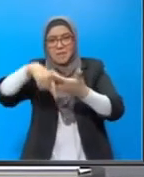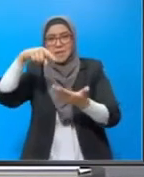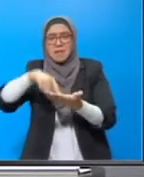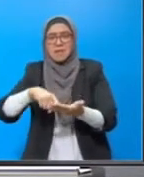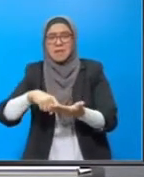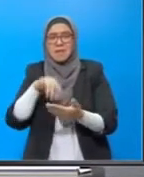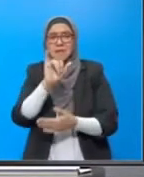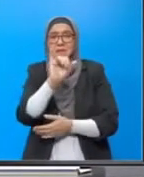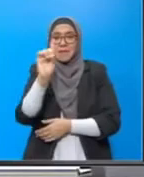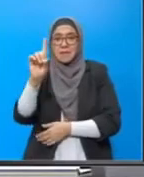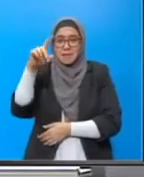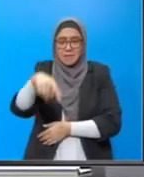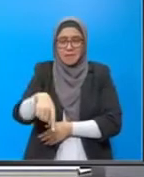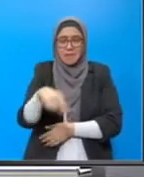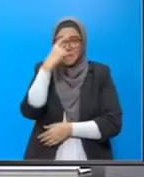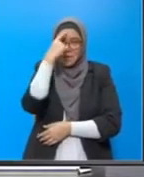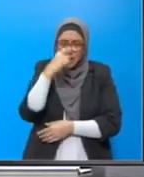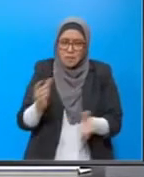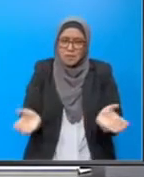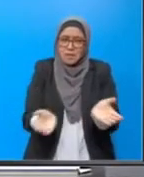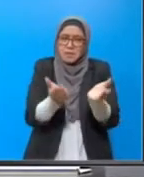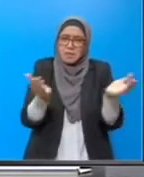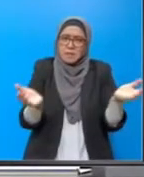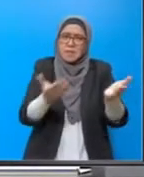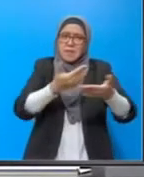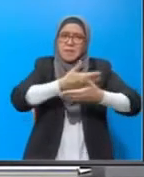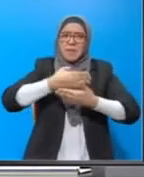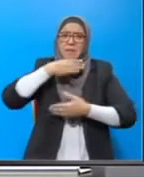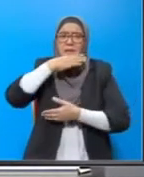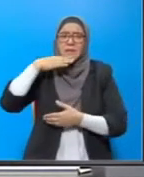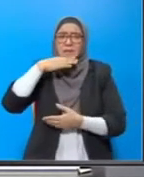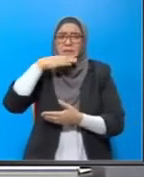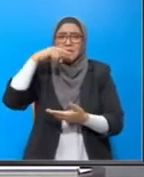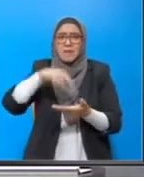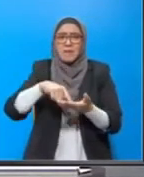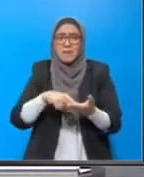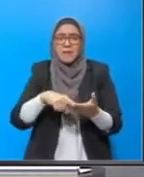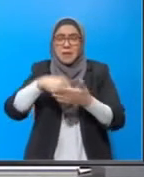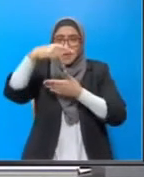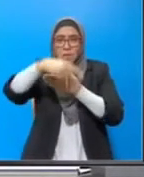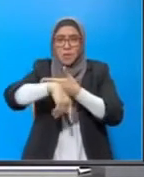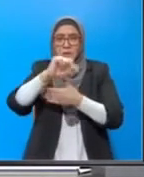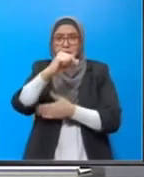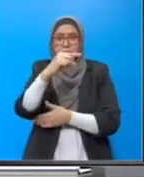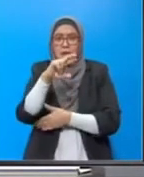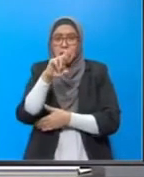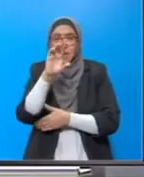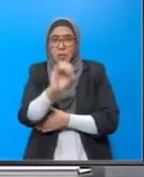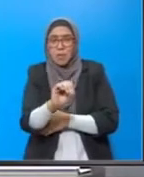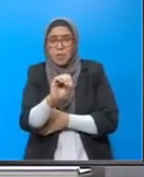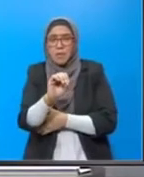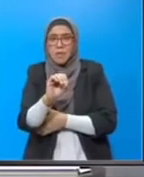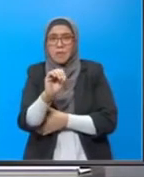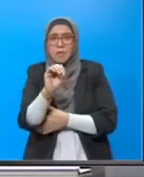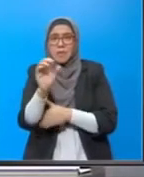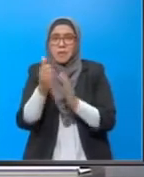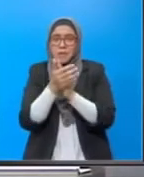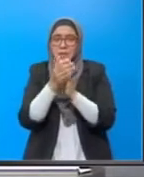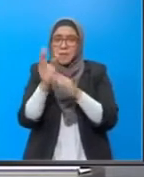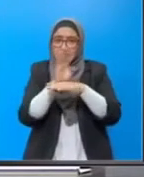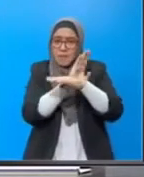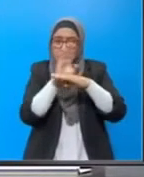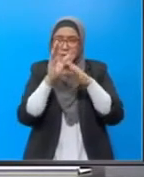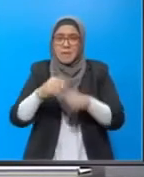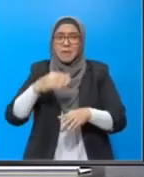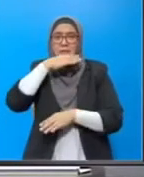mana saja khusus untuk menggalakkan anak muda program agropreneur muda telah diperkenalkan yang merangkumi sektor